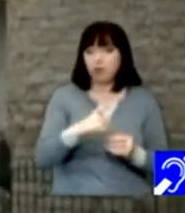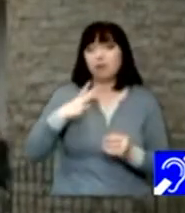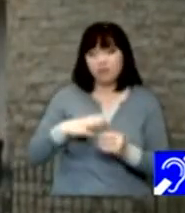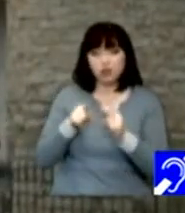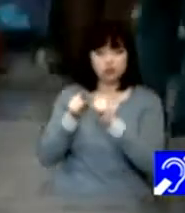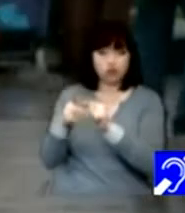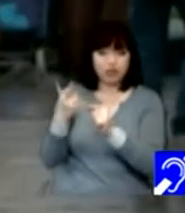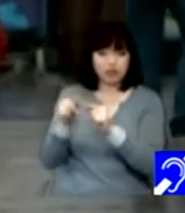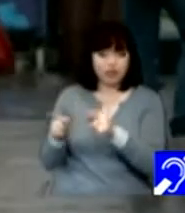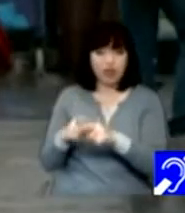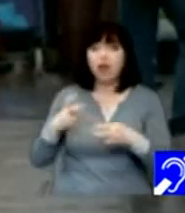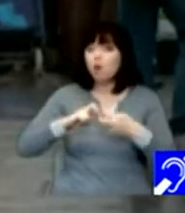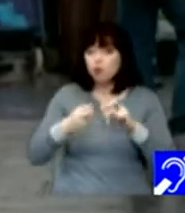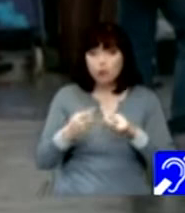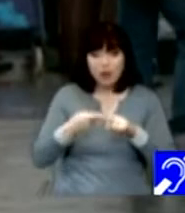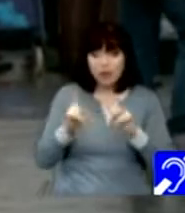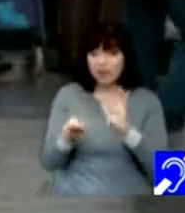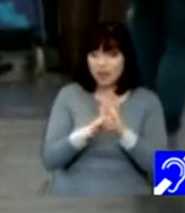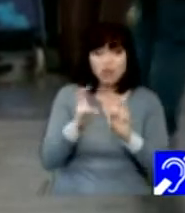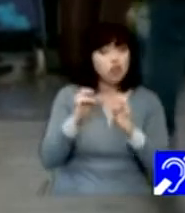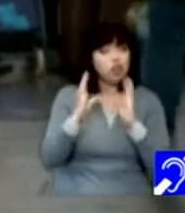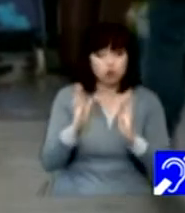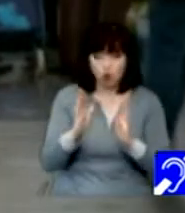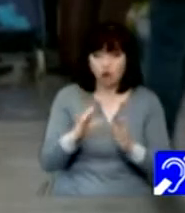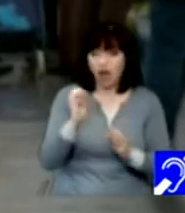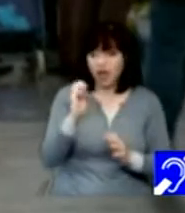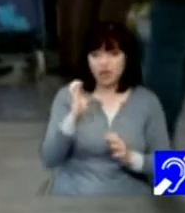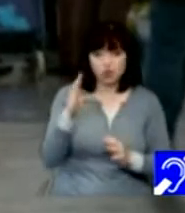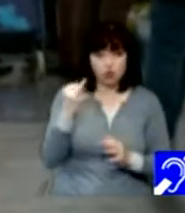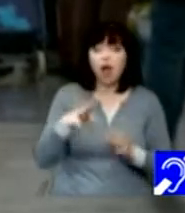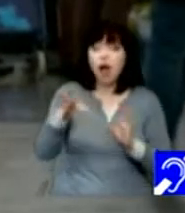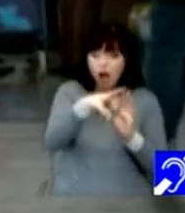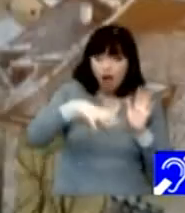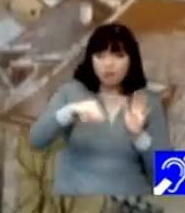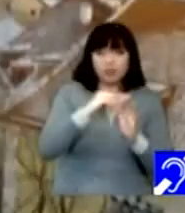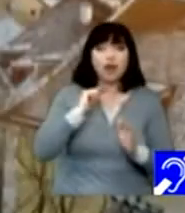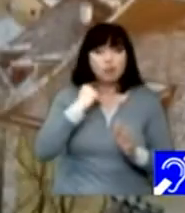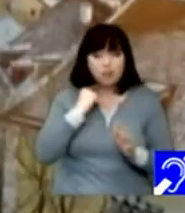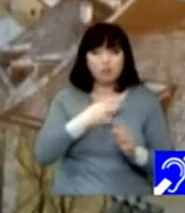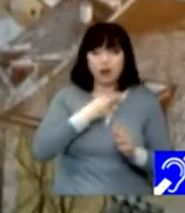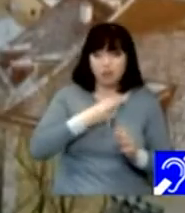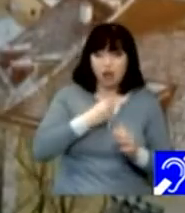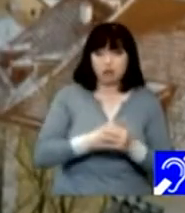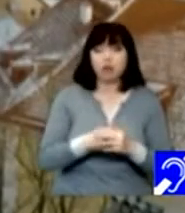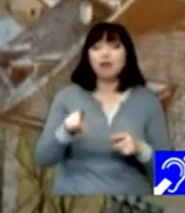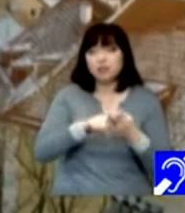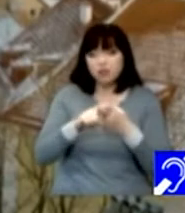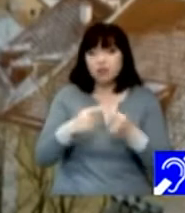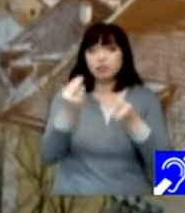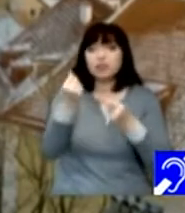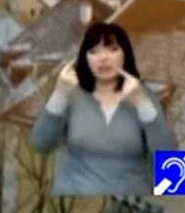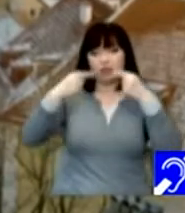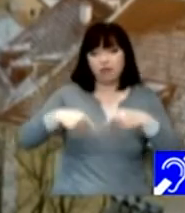sunt o problemă doar pentru Estonia. În regiunea Baltică, unele țări se confruntă și cu rate mari ale inflației.